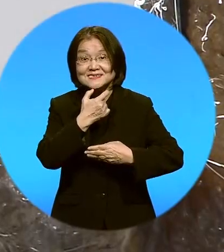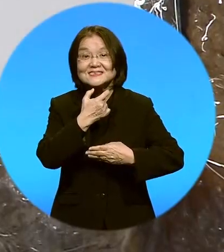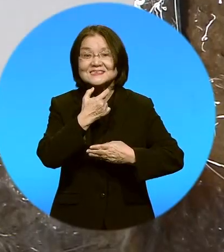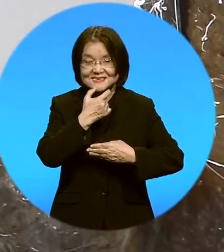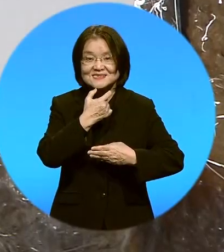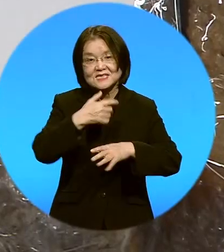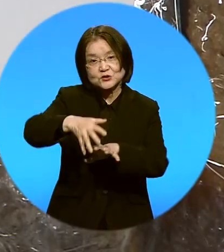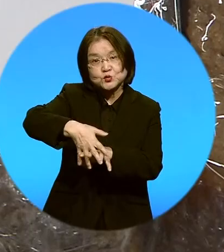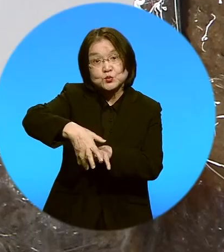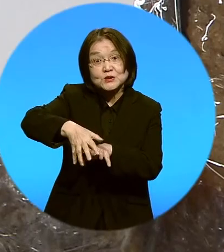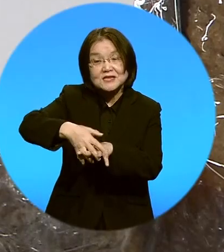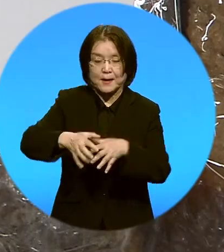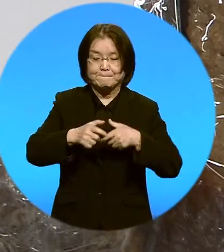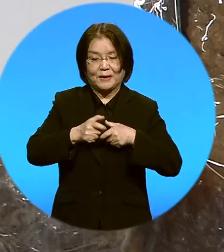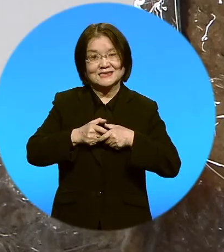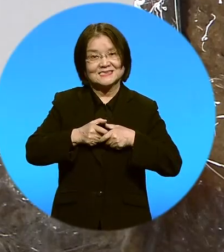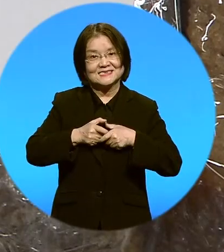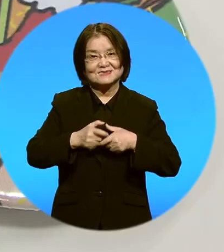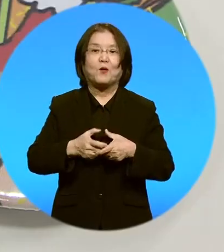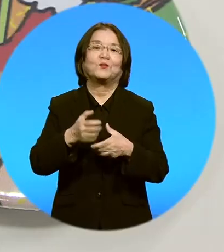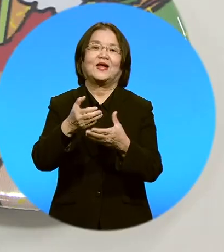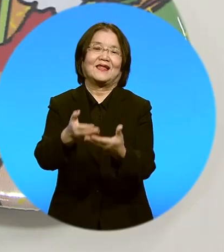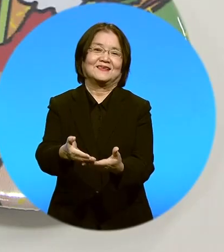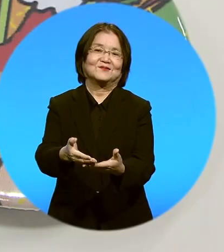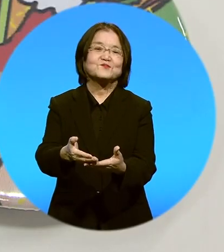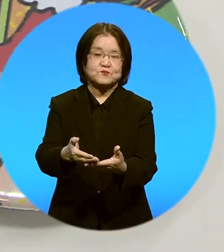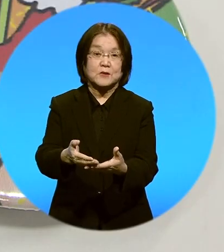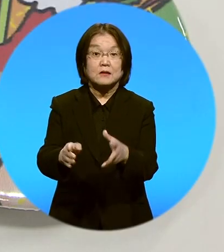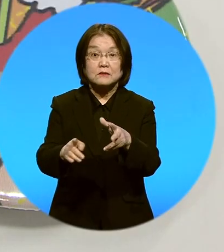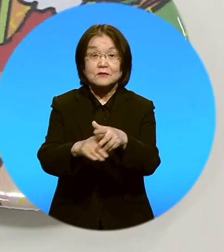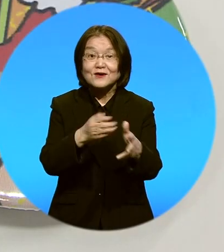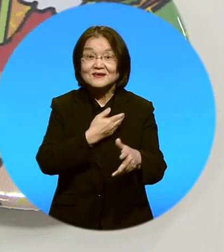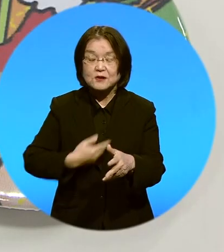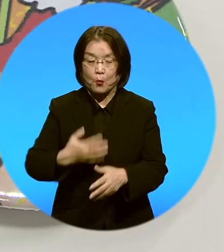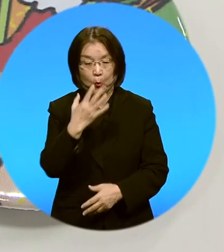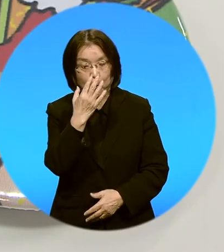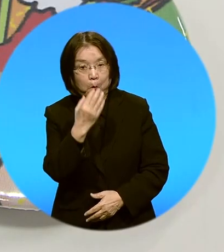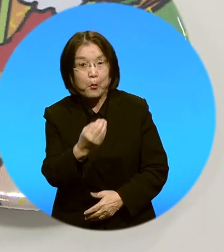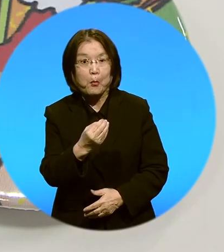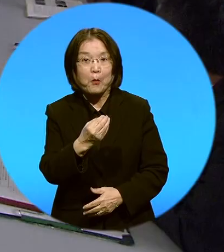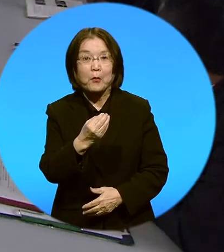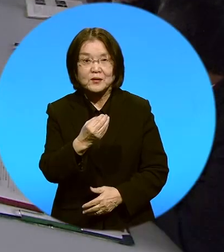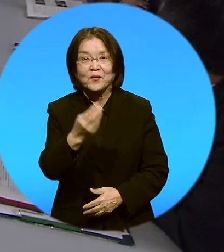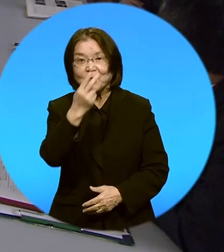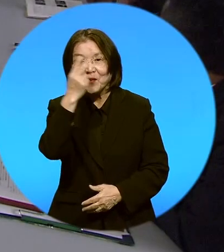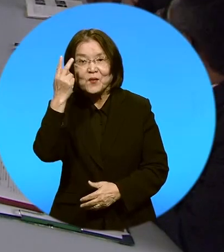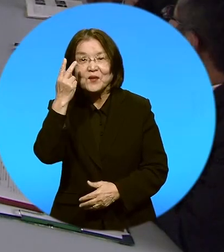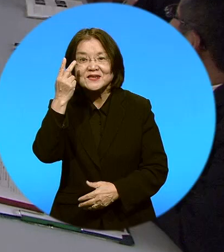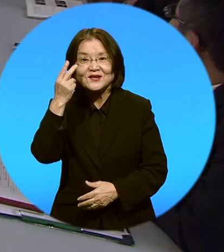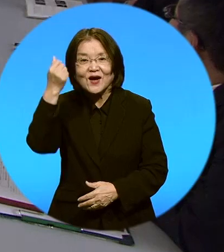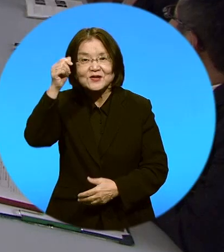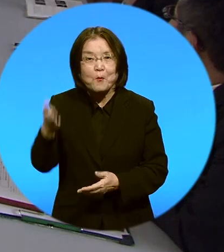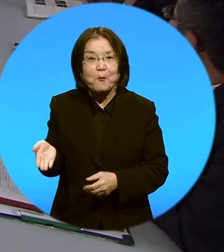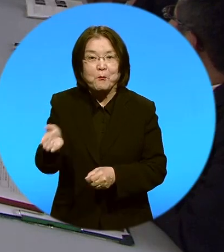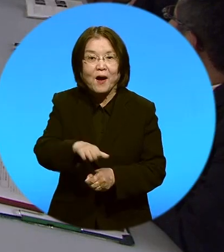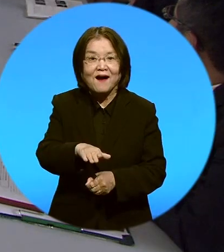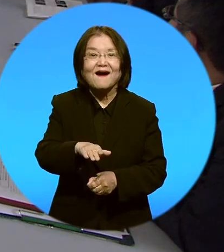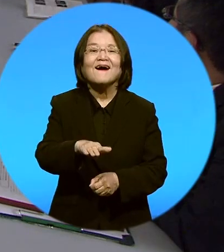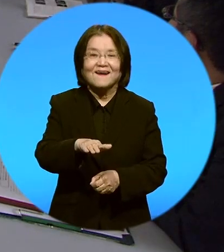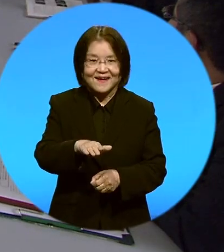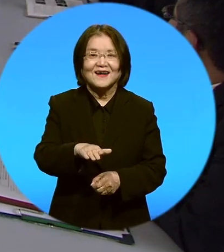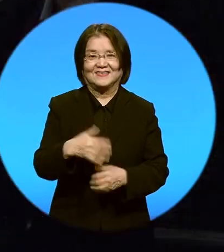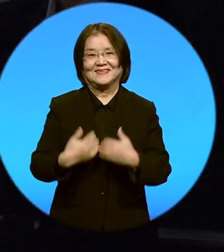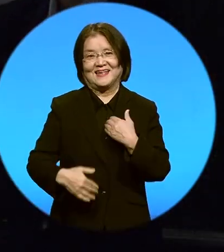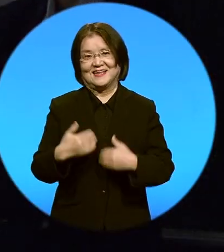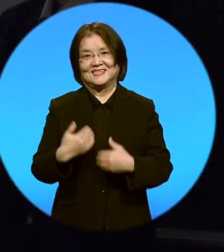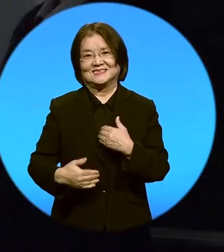島紬のバッジをプレゼント。小学生の興味を引くような高校生ならではのアイデアで、楽しく